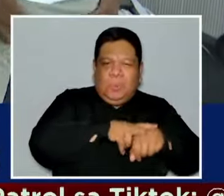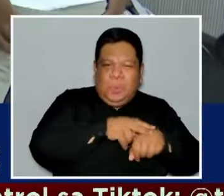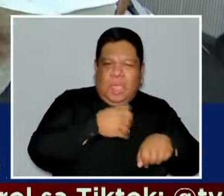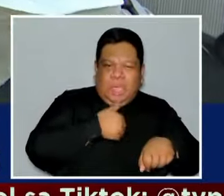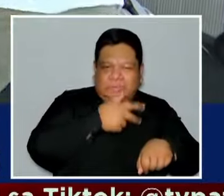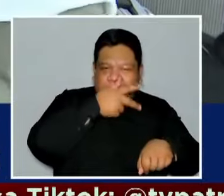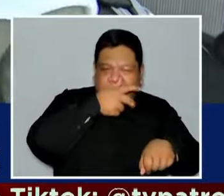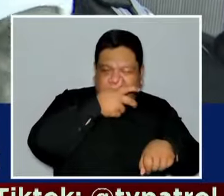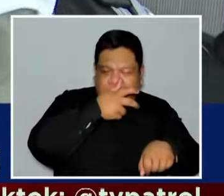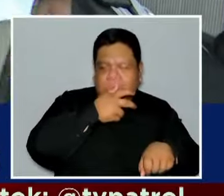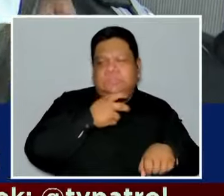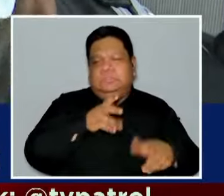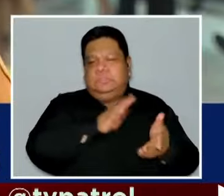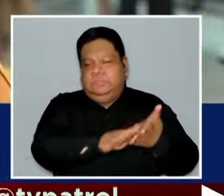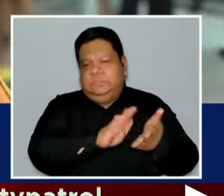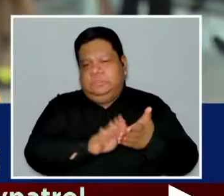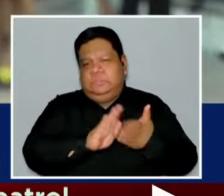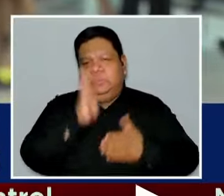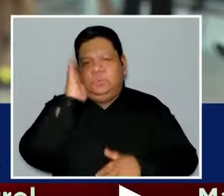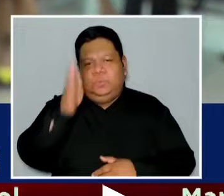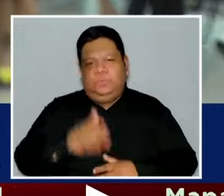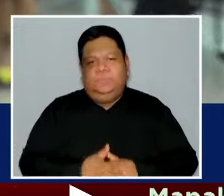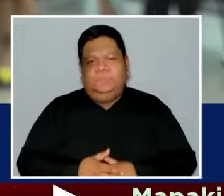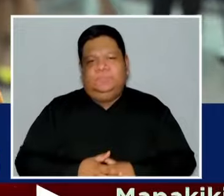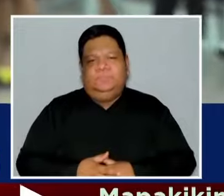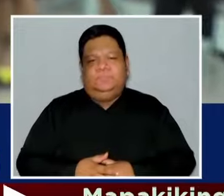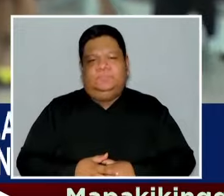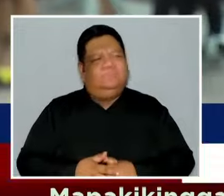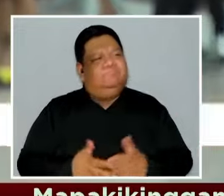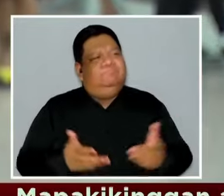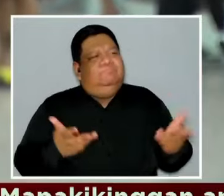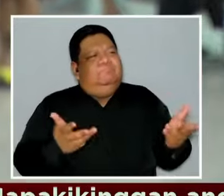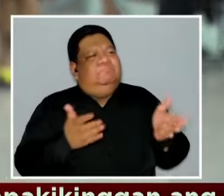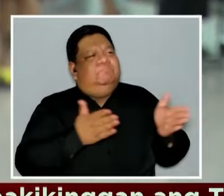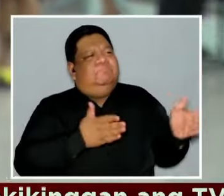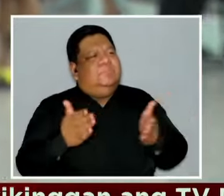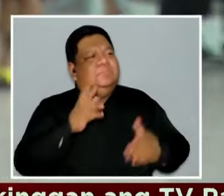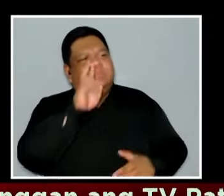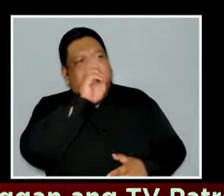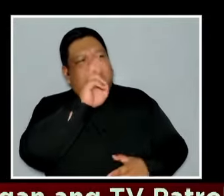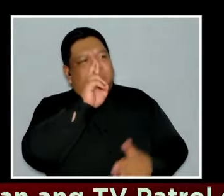isinasailalim sa disinfection. Kabayan. Anong plano ngayon nila sa daga?